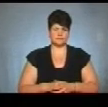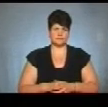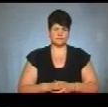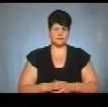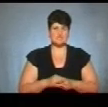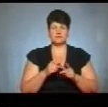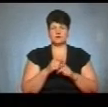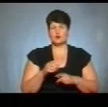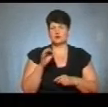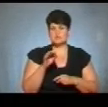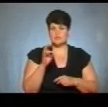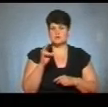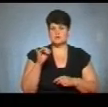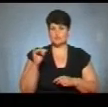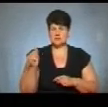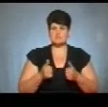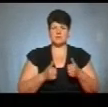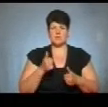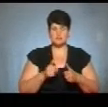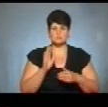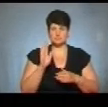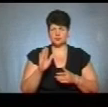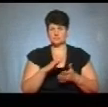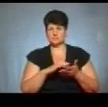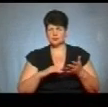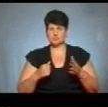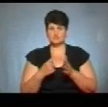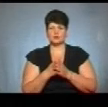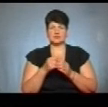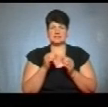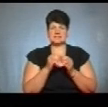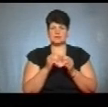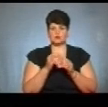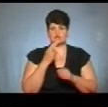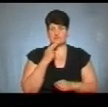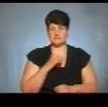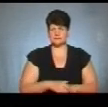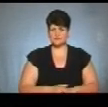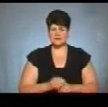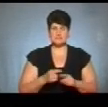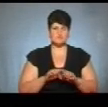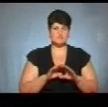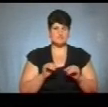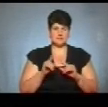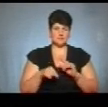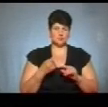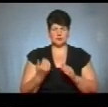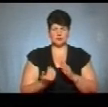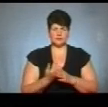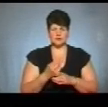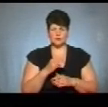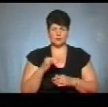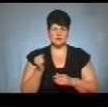За словами Олексія Нижегородова, змагання триватимуть до 10 червня. І на цьому тема не все. Наступний випуск новин на